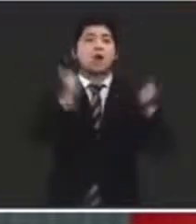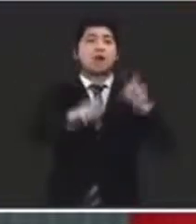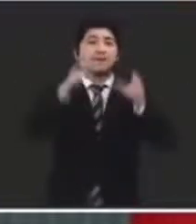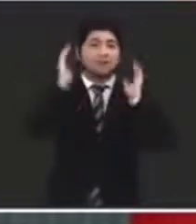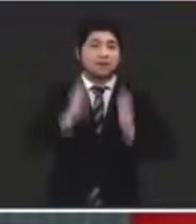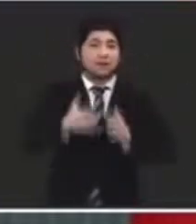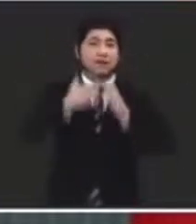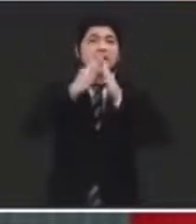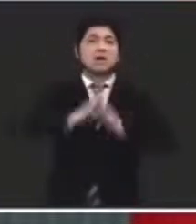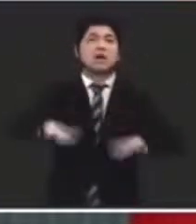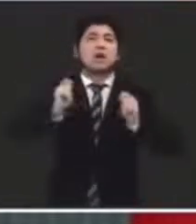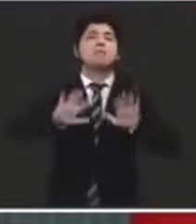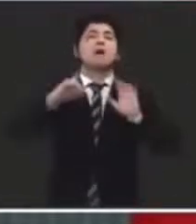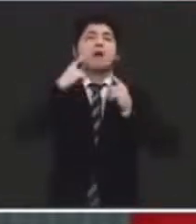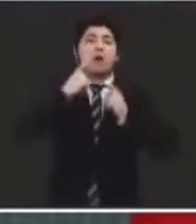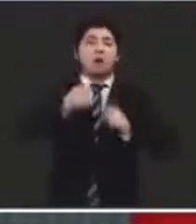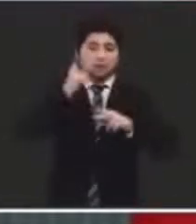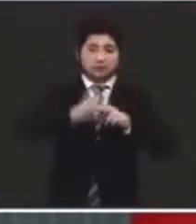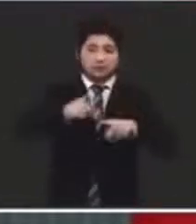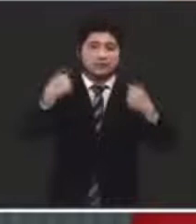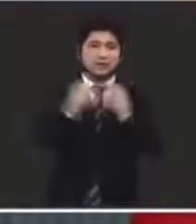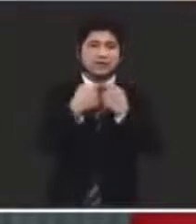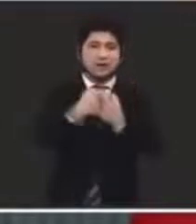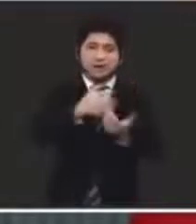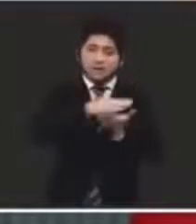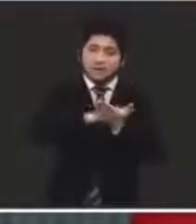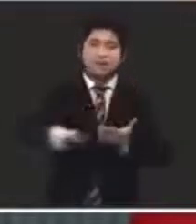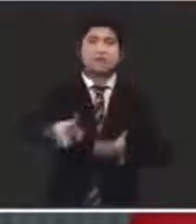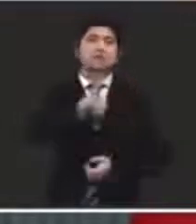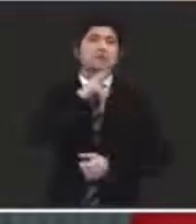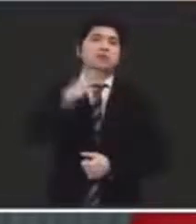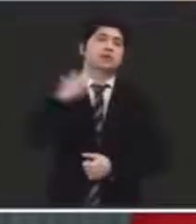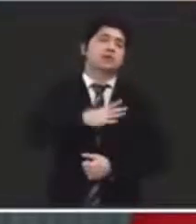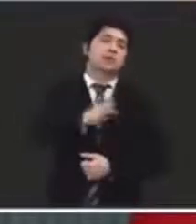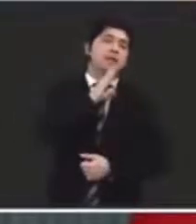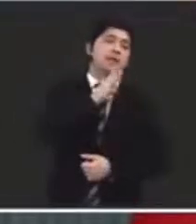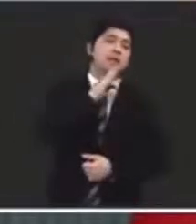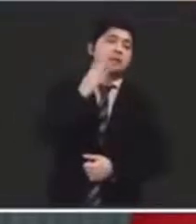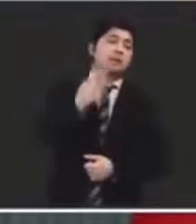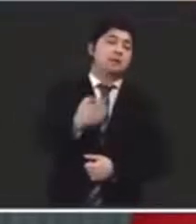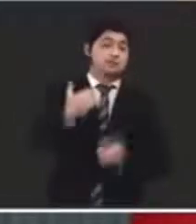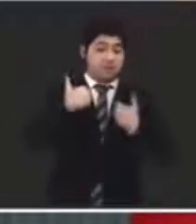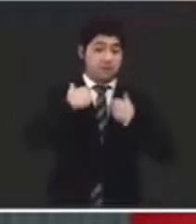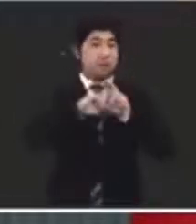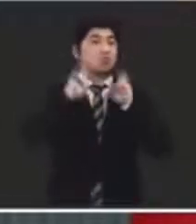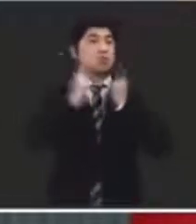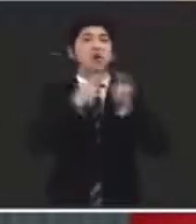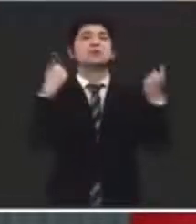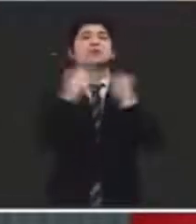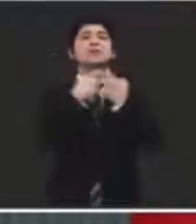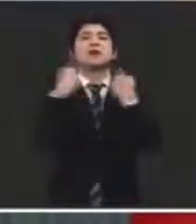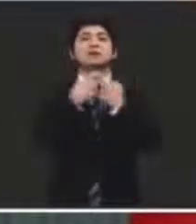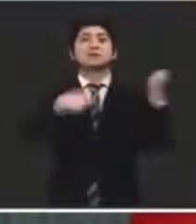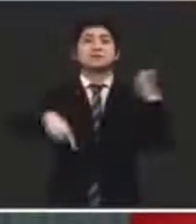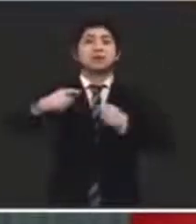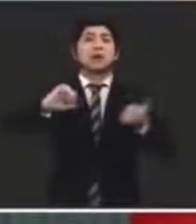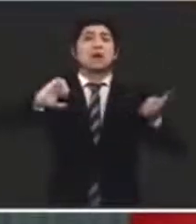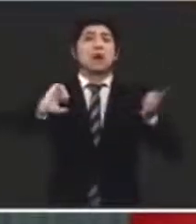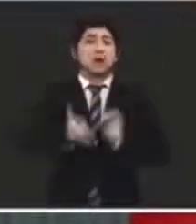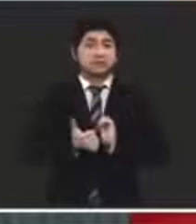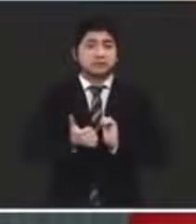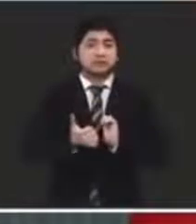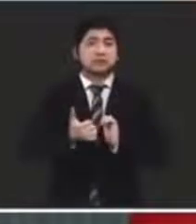ve yıkım olmadan bu savaşı sonlandırmaktır Biz dünyada savaşları krizleri